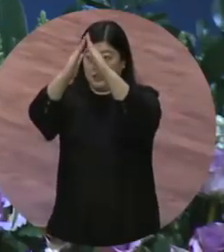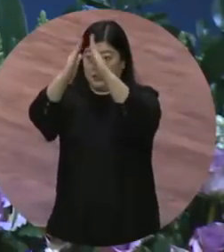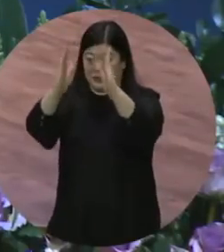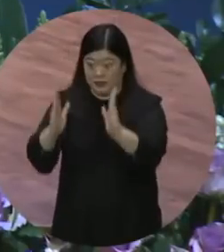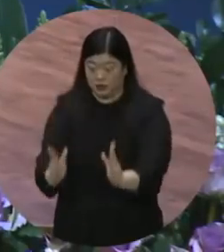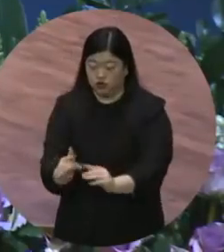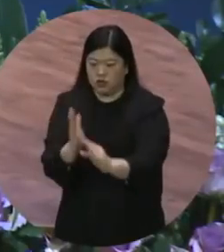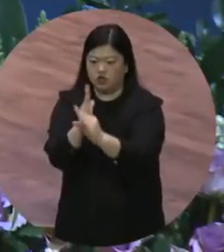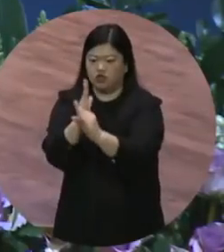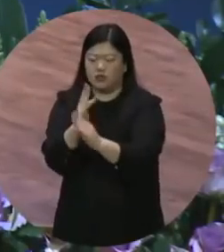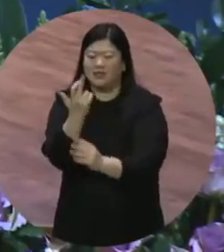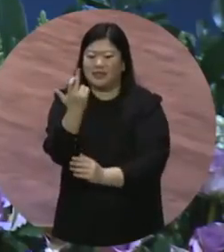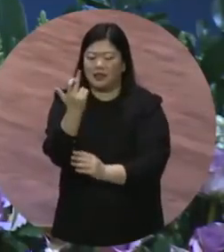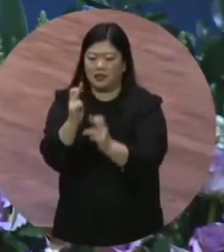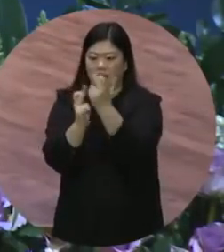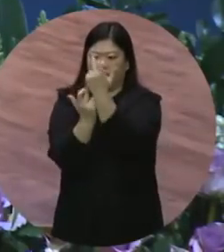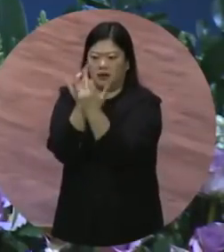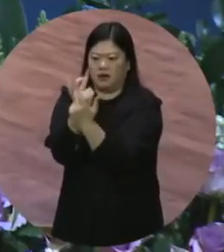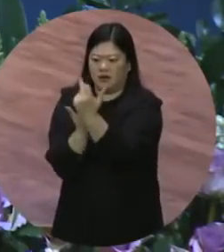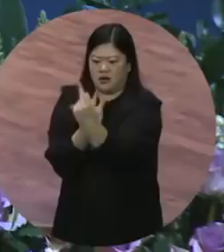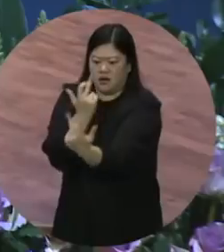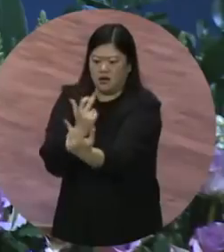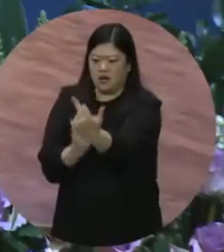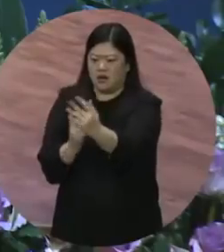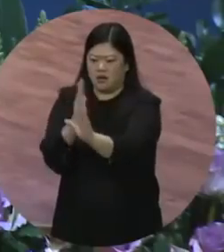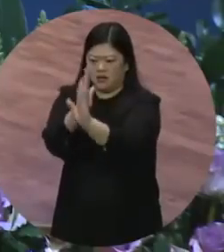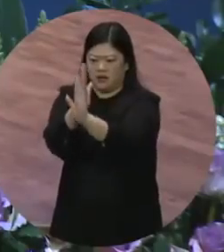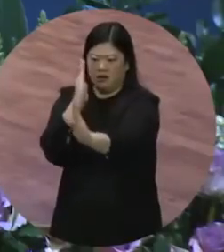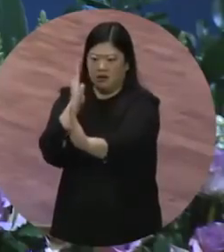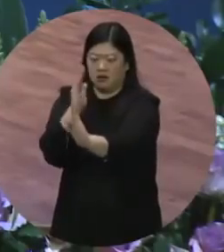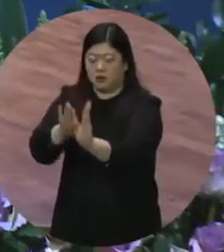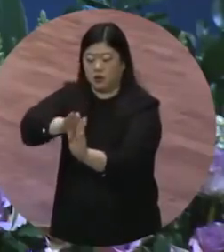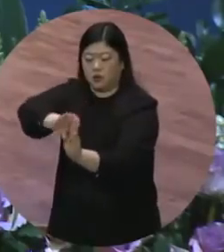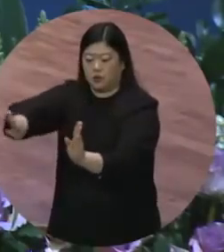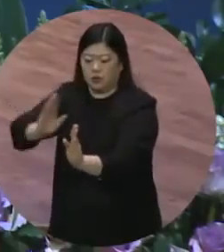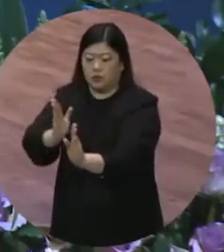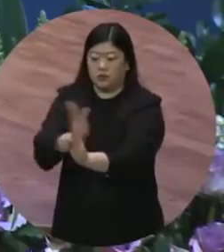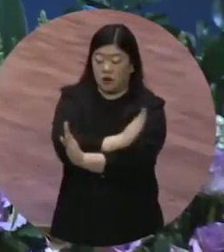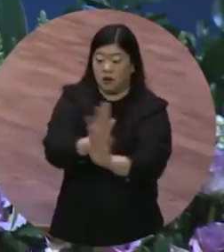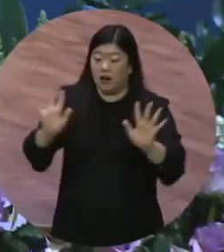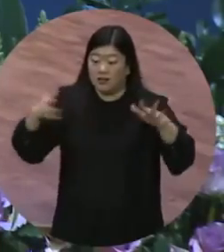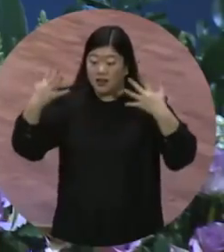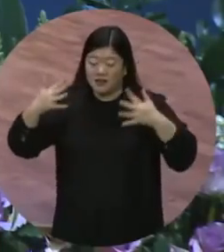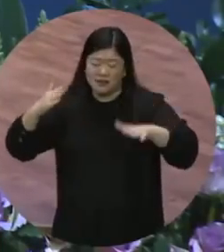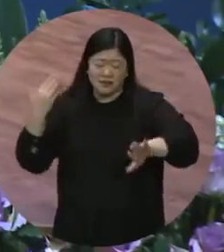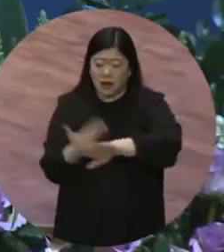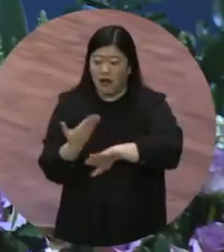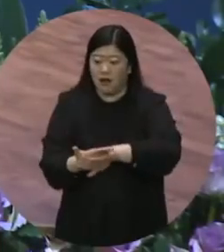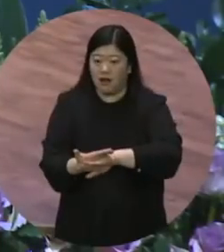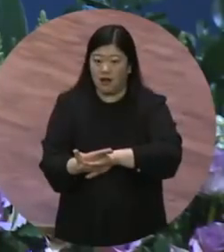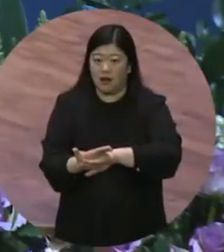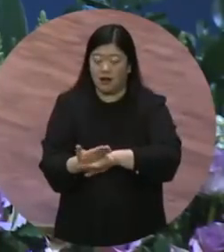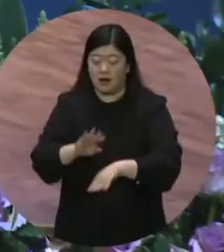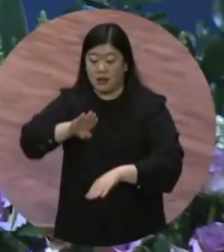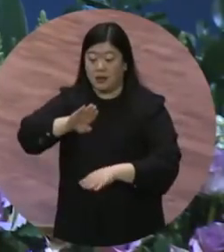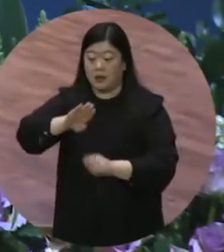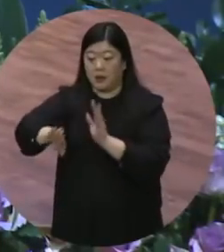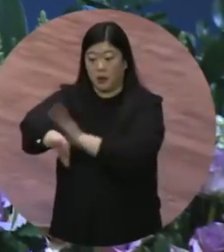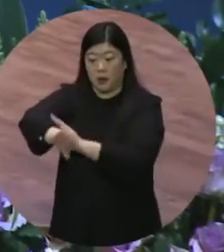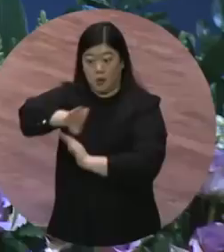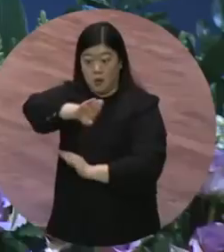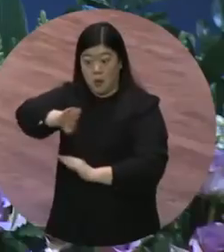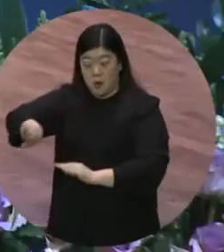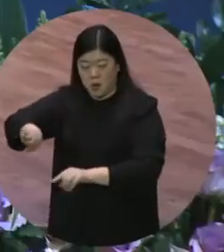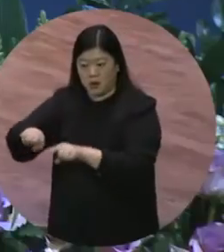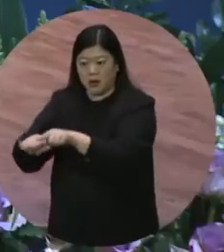하나 있습니다. 그 산맥을 중심으로 동쪽과 서쪽이 기후가 너무 다른 거예요. 저 동쪽은 아라비아 사막에서